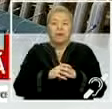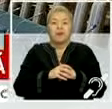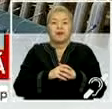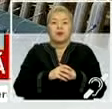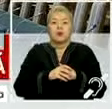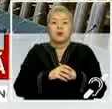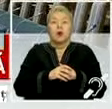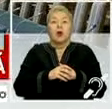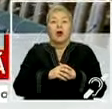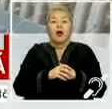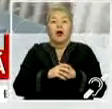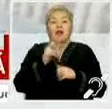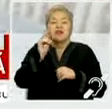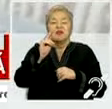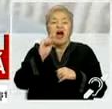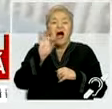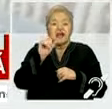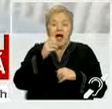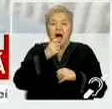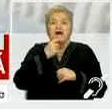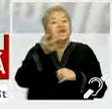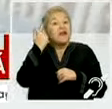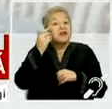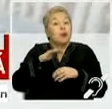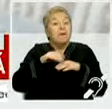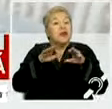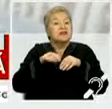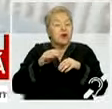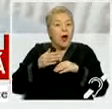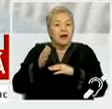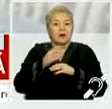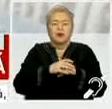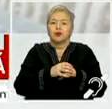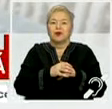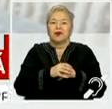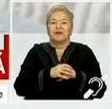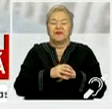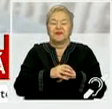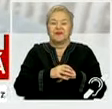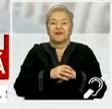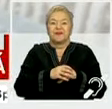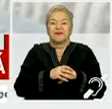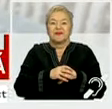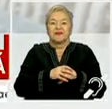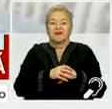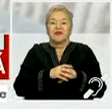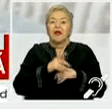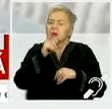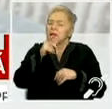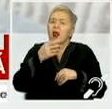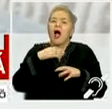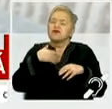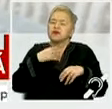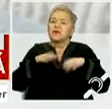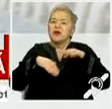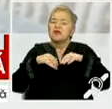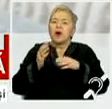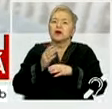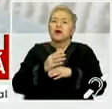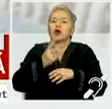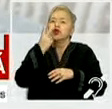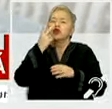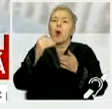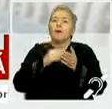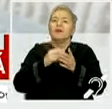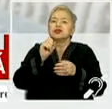Potrivit surselor, Petre Daia este o variantă în acest moment, este fostul ministru al Agriculturii, a ocupat acest post din 2017